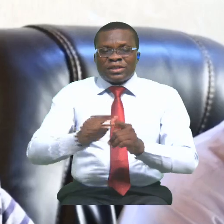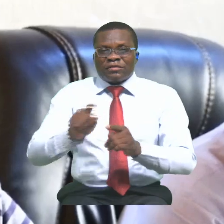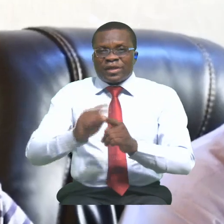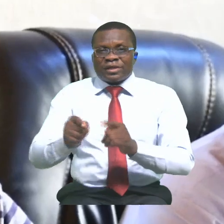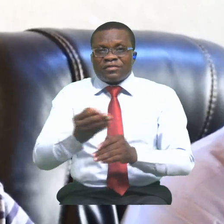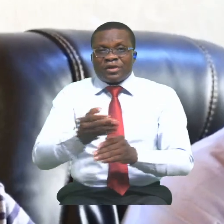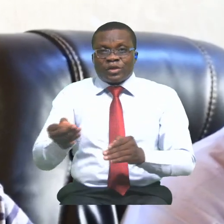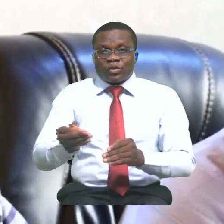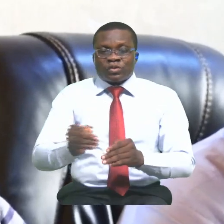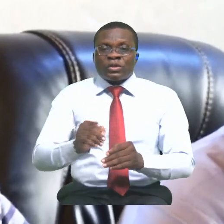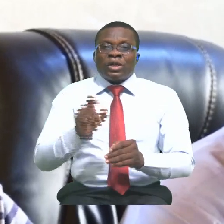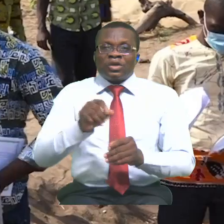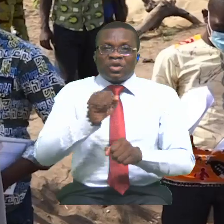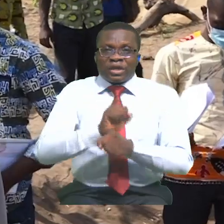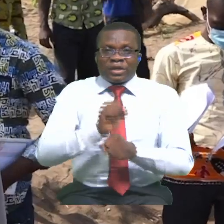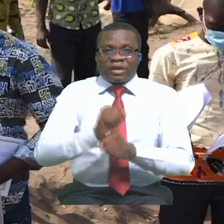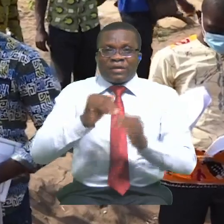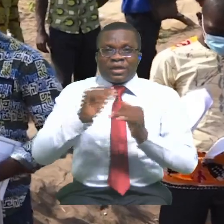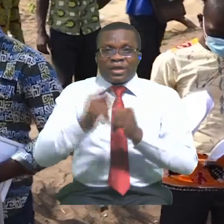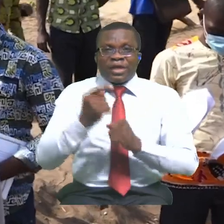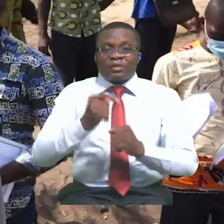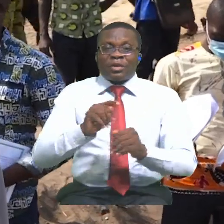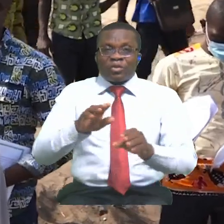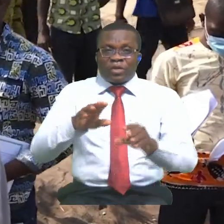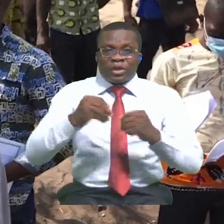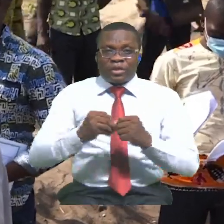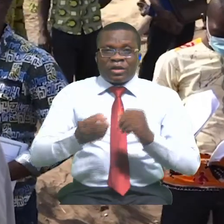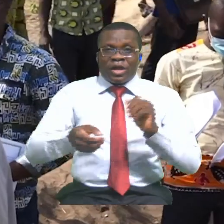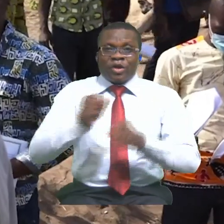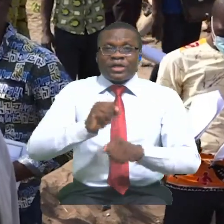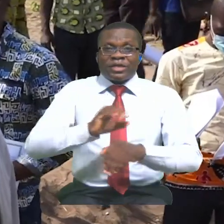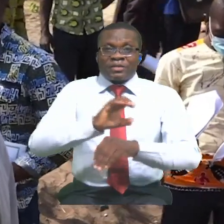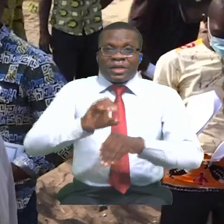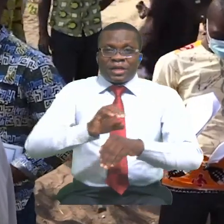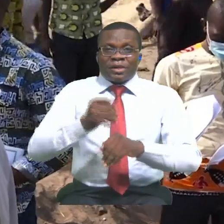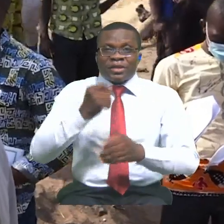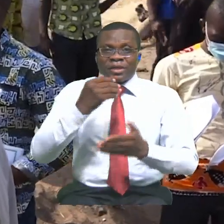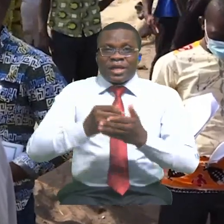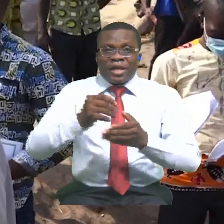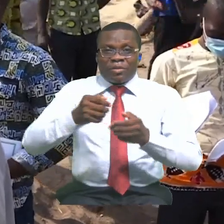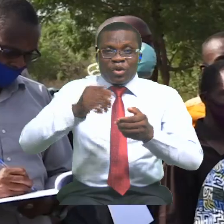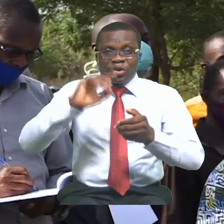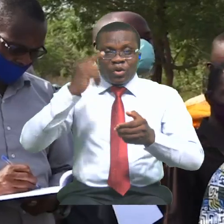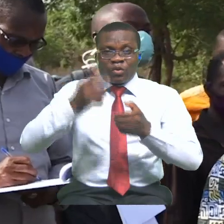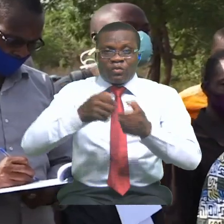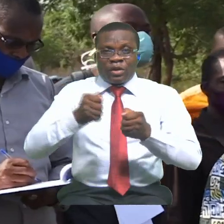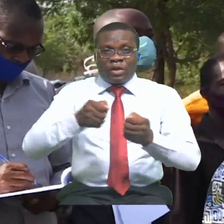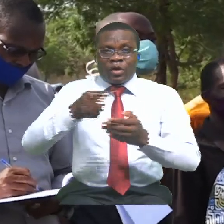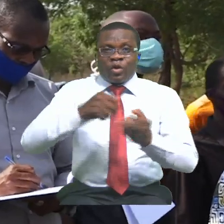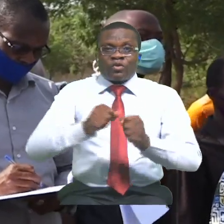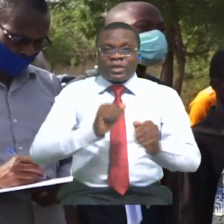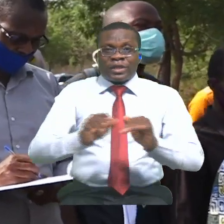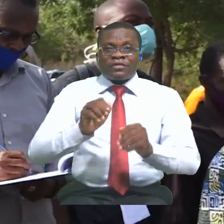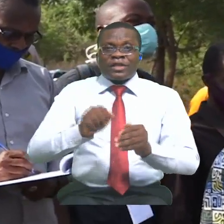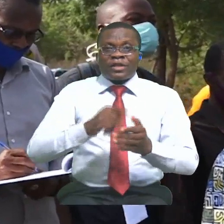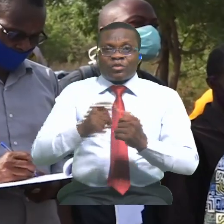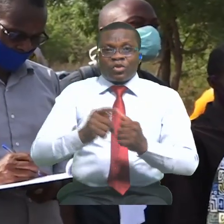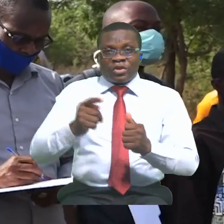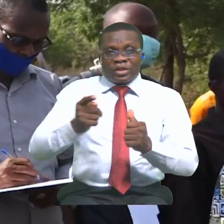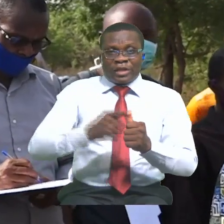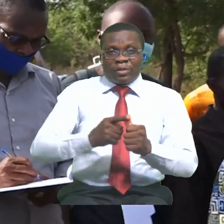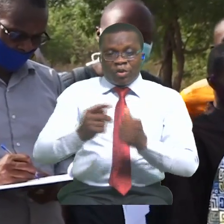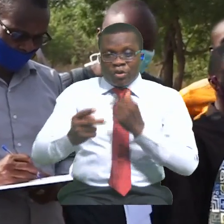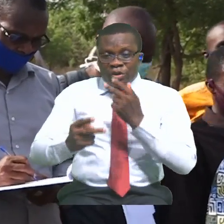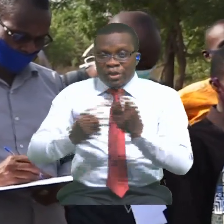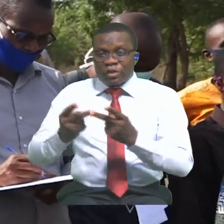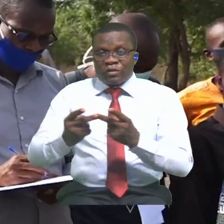PAPVIR ABC travaille également à l'adaptation au changement climatique et à la bonne gouvernance autour des activités du projet. Premier site visité,